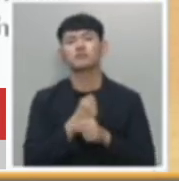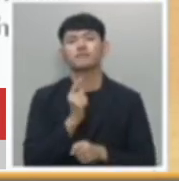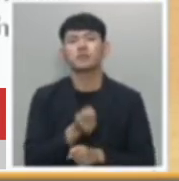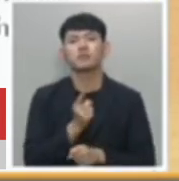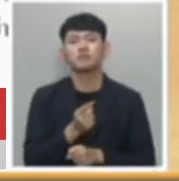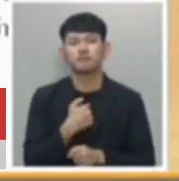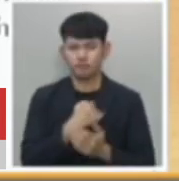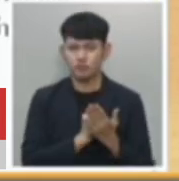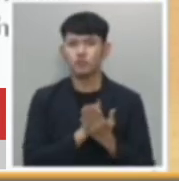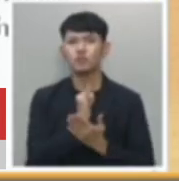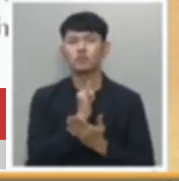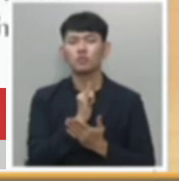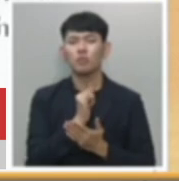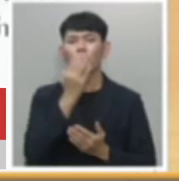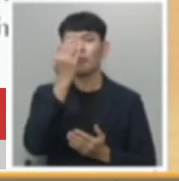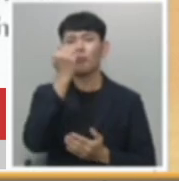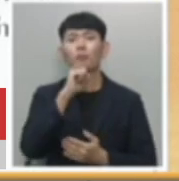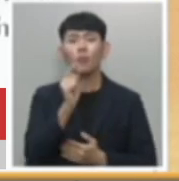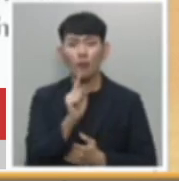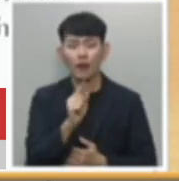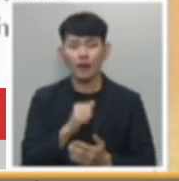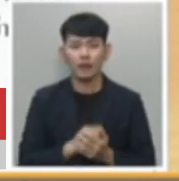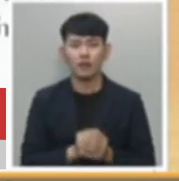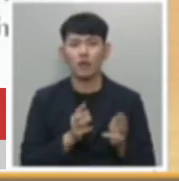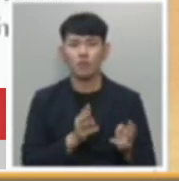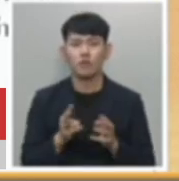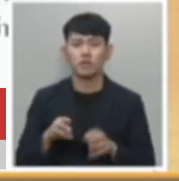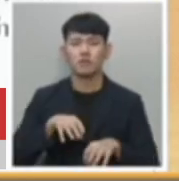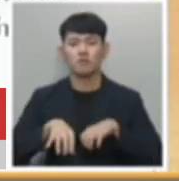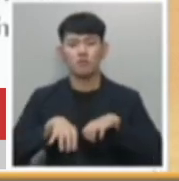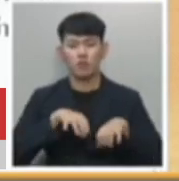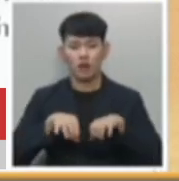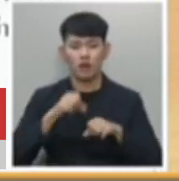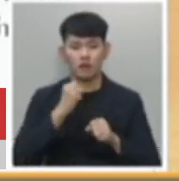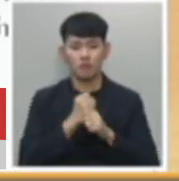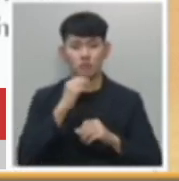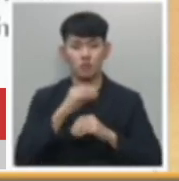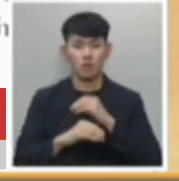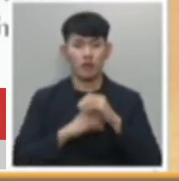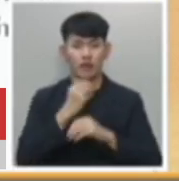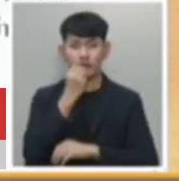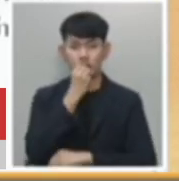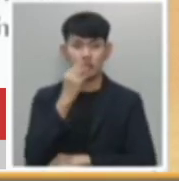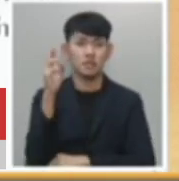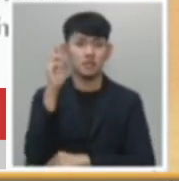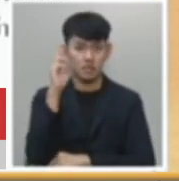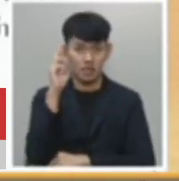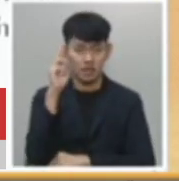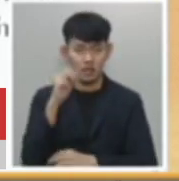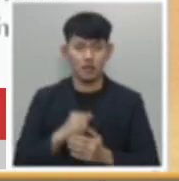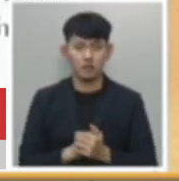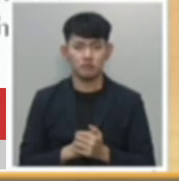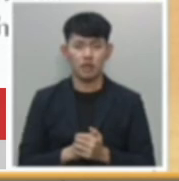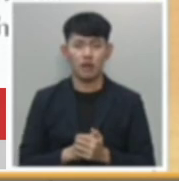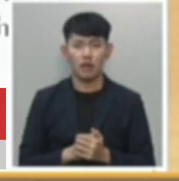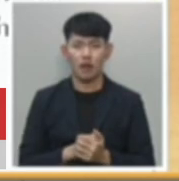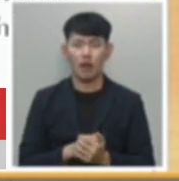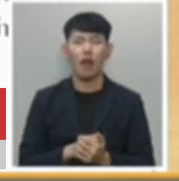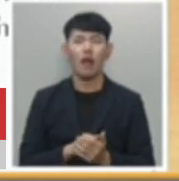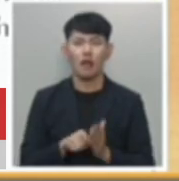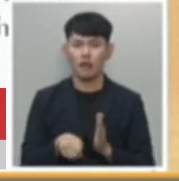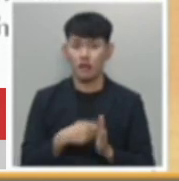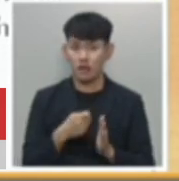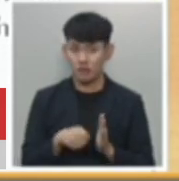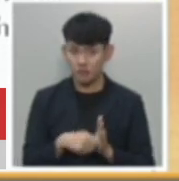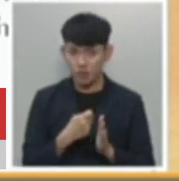ครับเพราะว่าอะไรการบริหารโครงการอาหารกลางวันนั้นในหลักการเหตุผลนะครับ